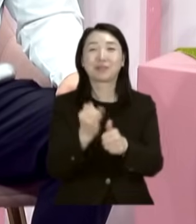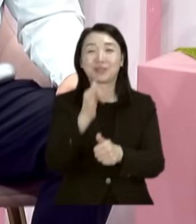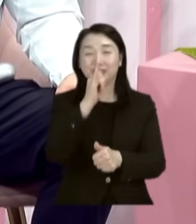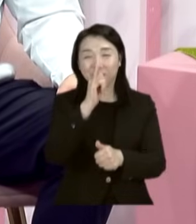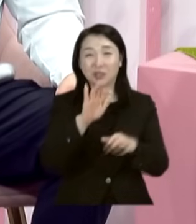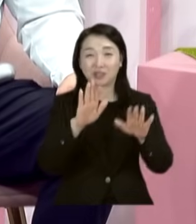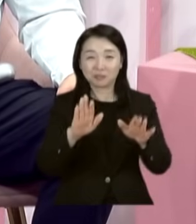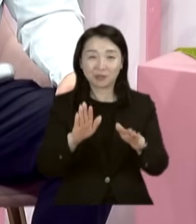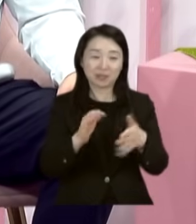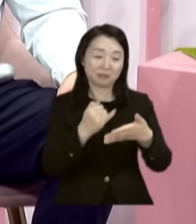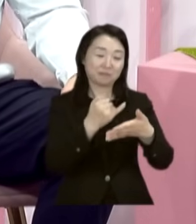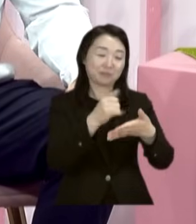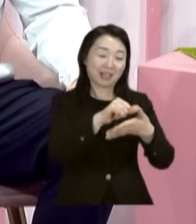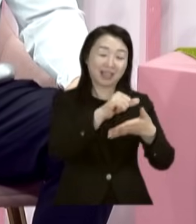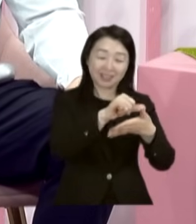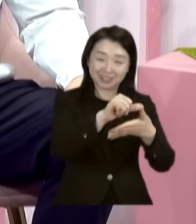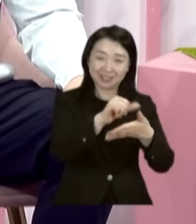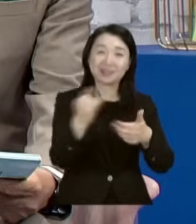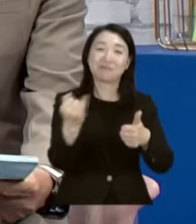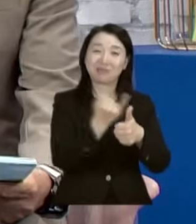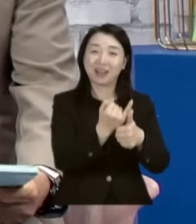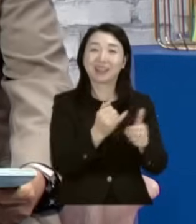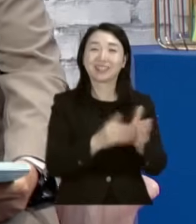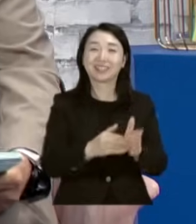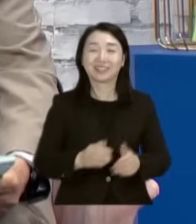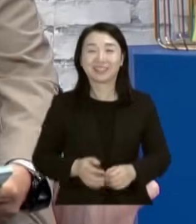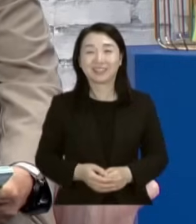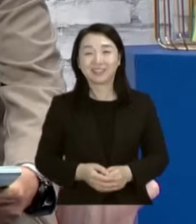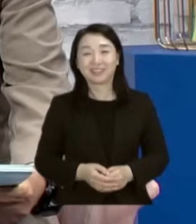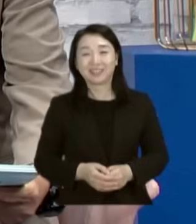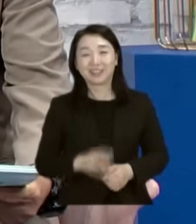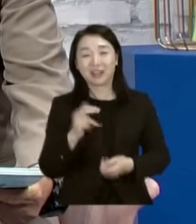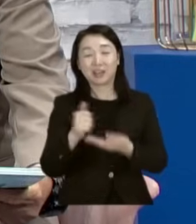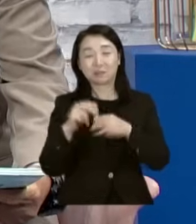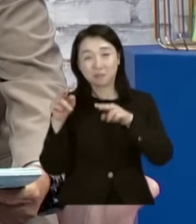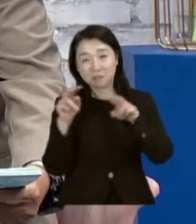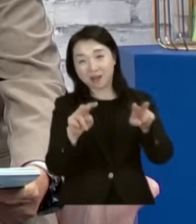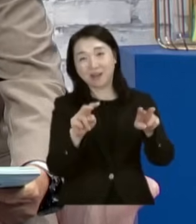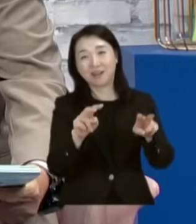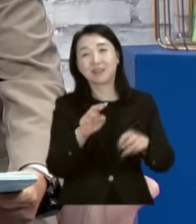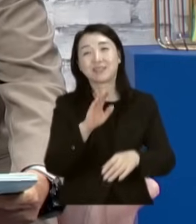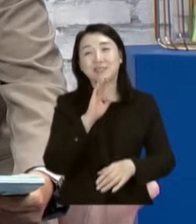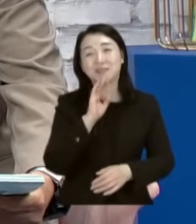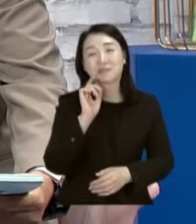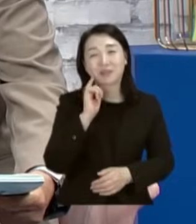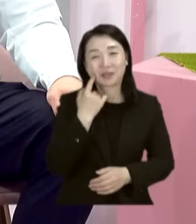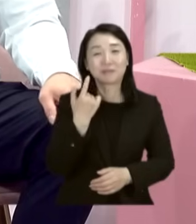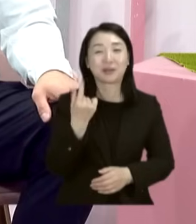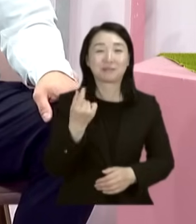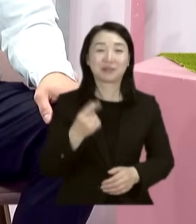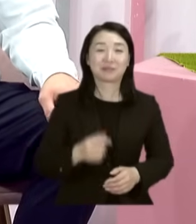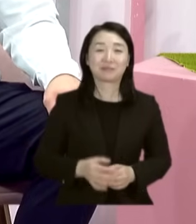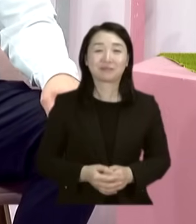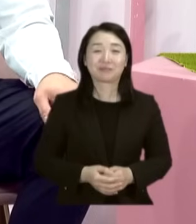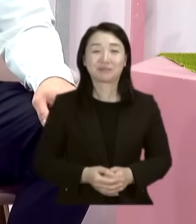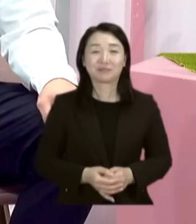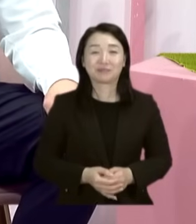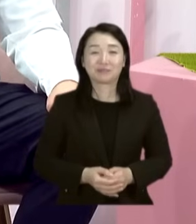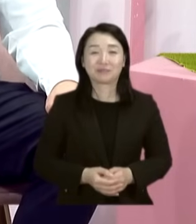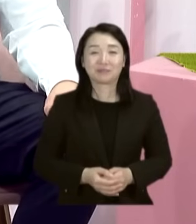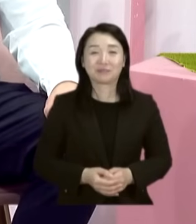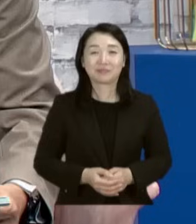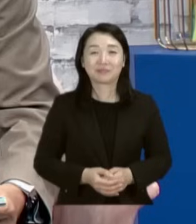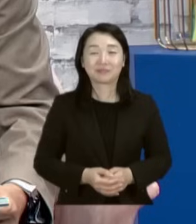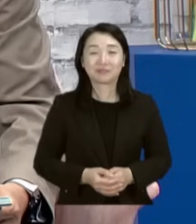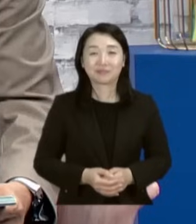큰 면들이 맞는 거네요 맞아 아니 하나님께서 보시기에 얼마나 얼마나 예쁘실까요 자 이제 두